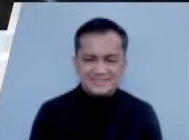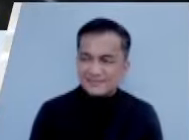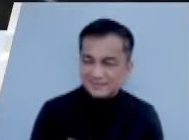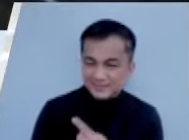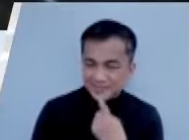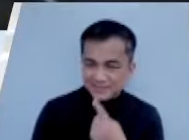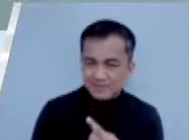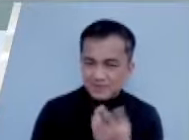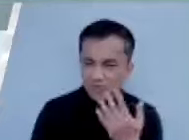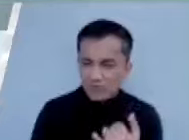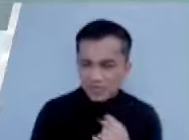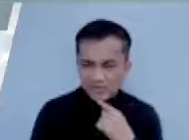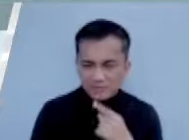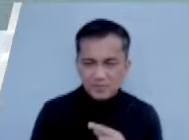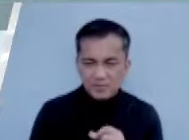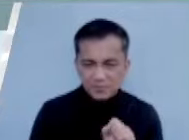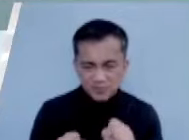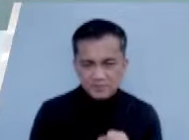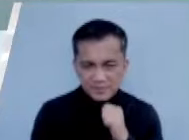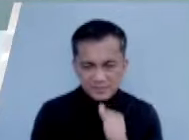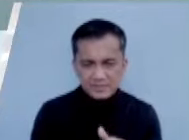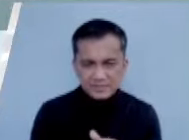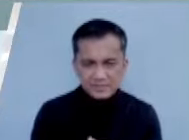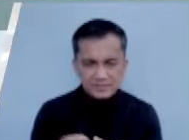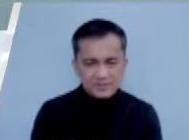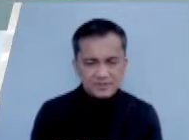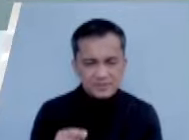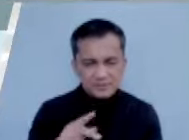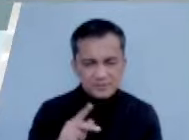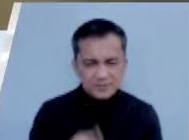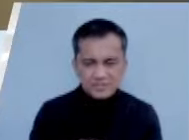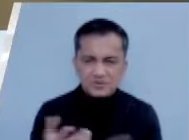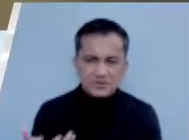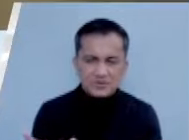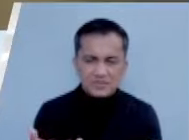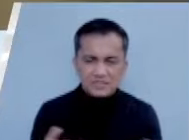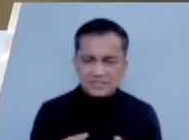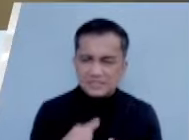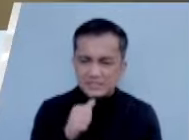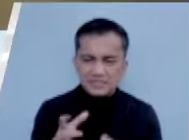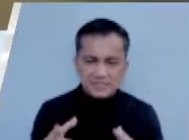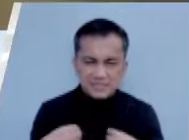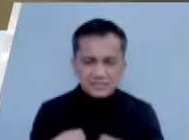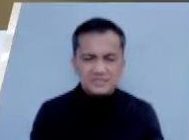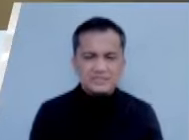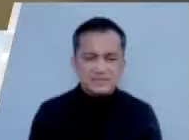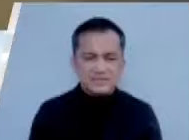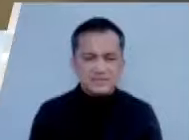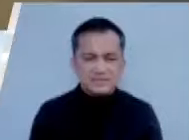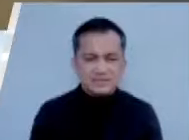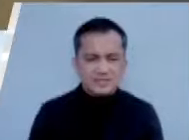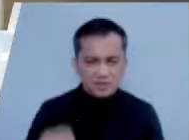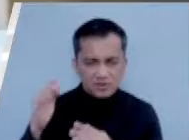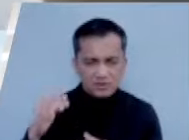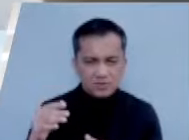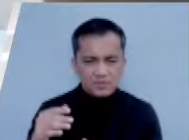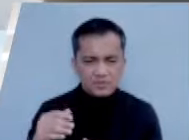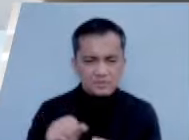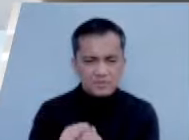pwede namang hindi. Diba, if you take that to the Philippines, hindi naman talaga in-honor yan. Consummate. Mag-solidify. Yeah.